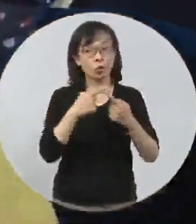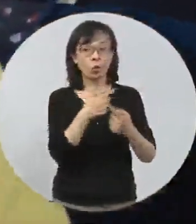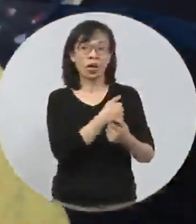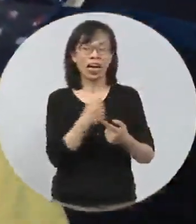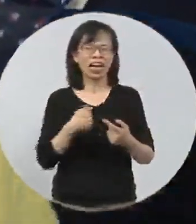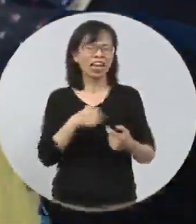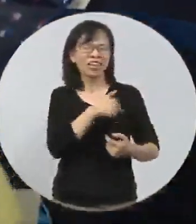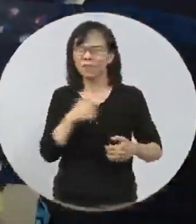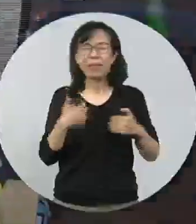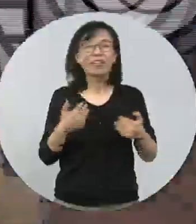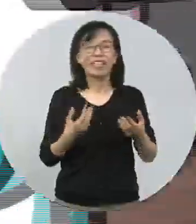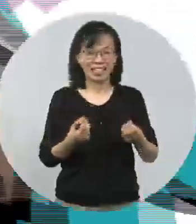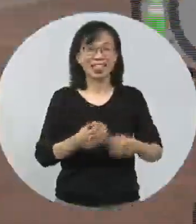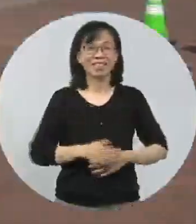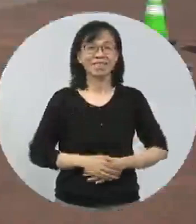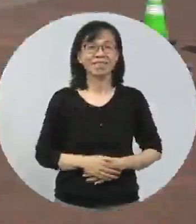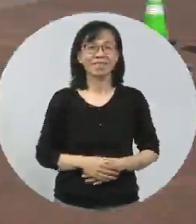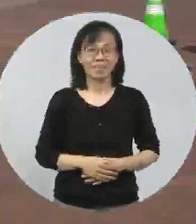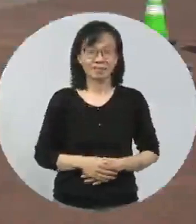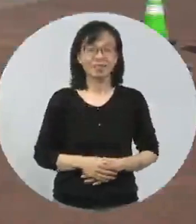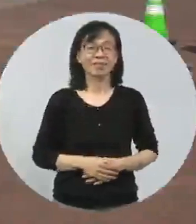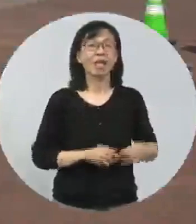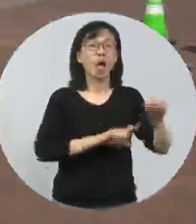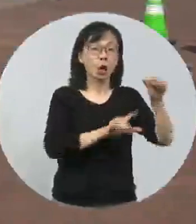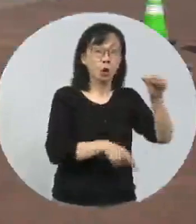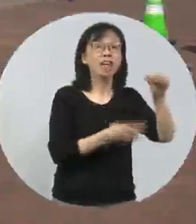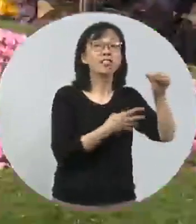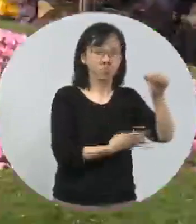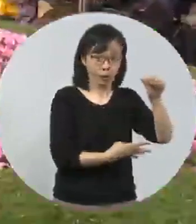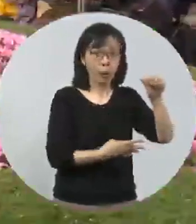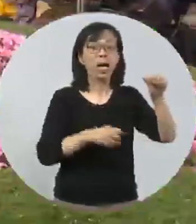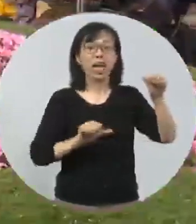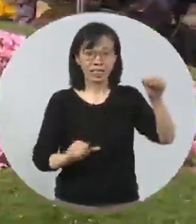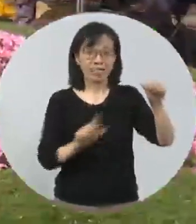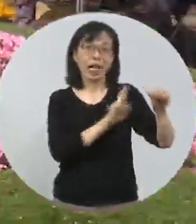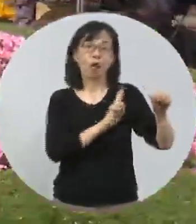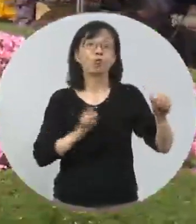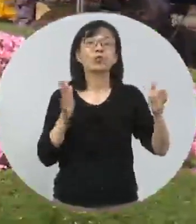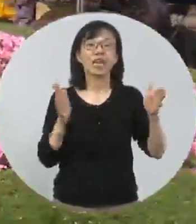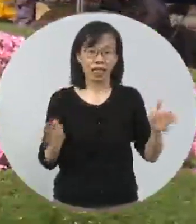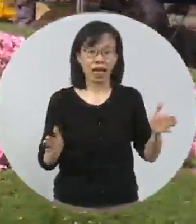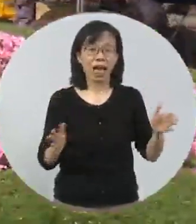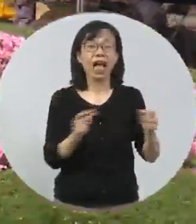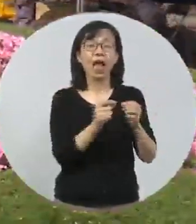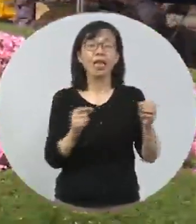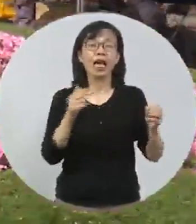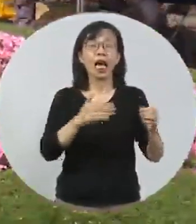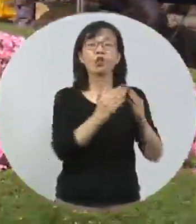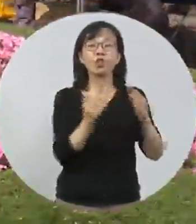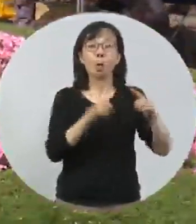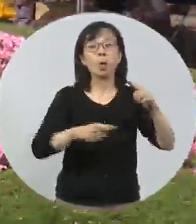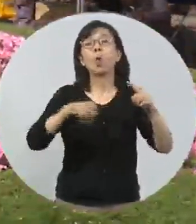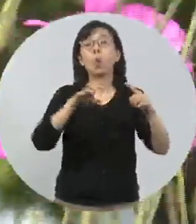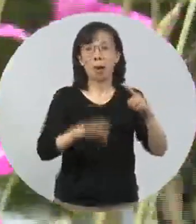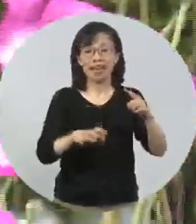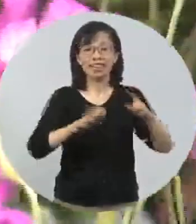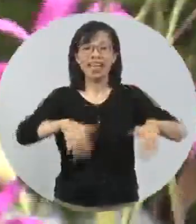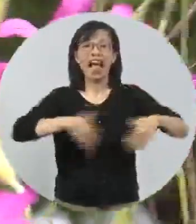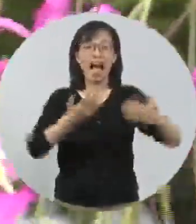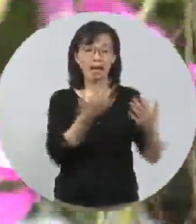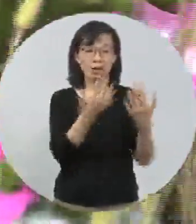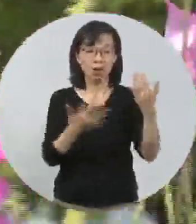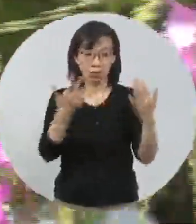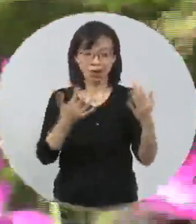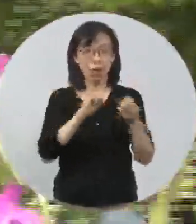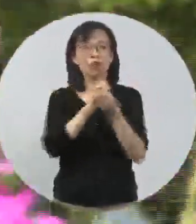すごい楽しかった。 5月4日と5日の2日間、長久保公園で春の緑